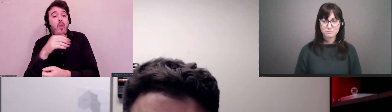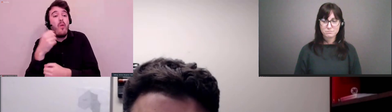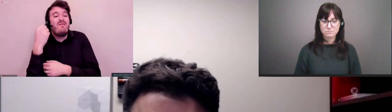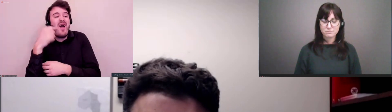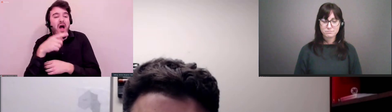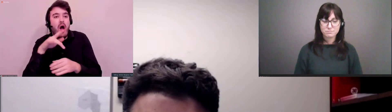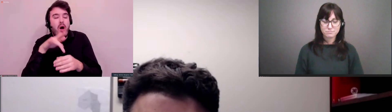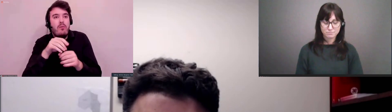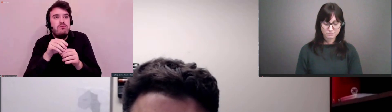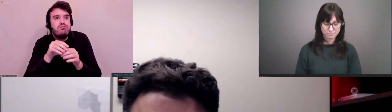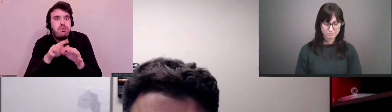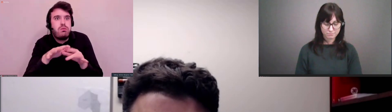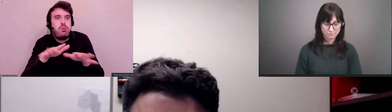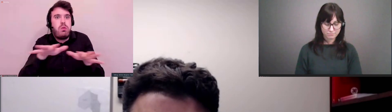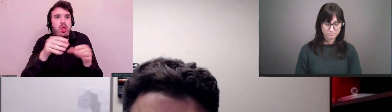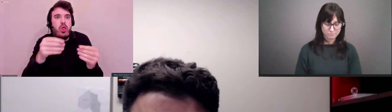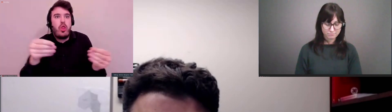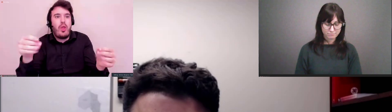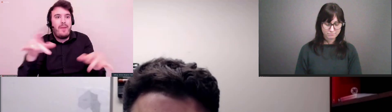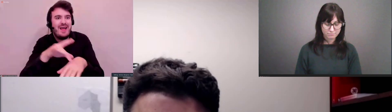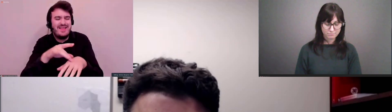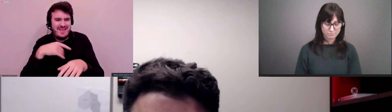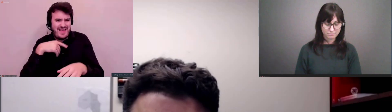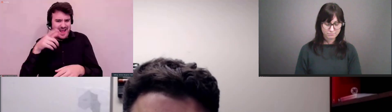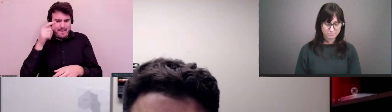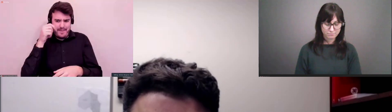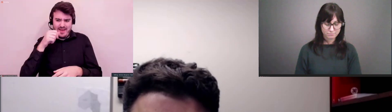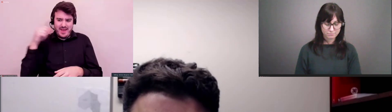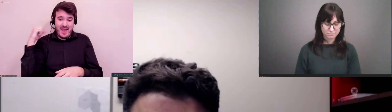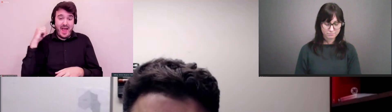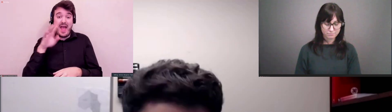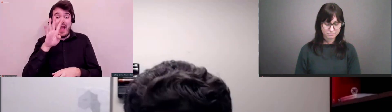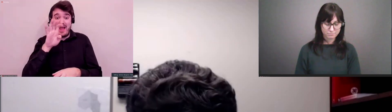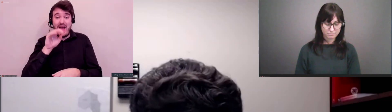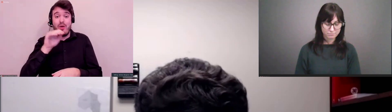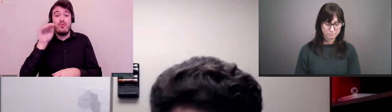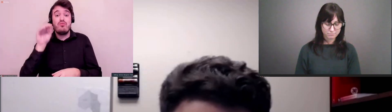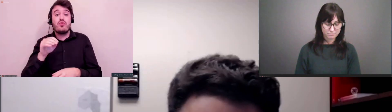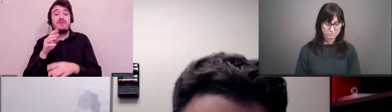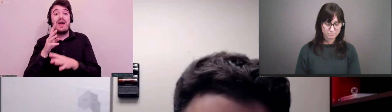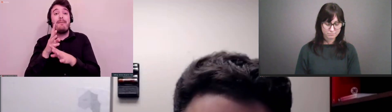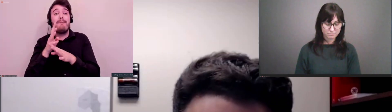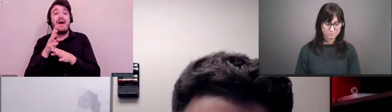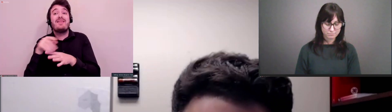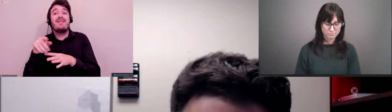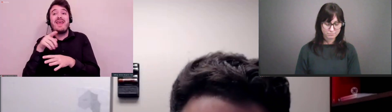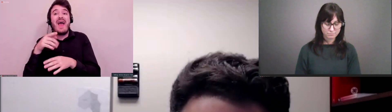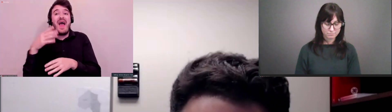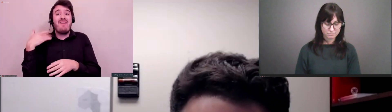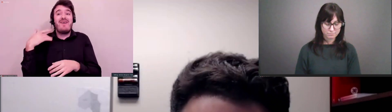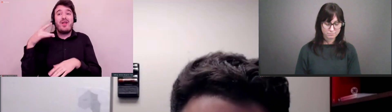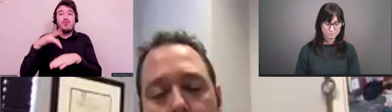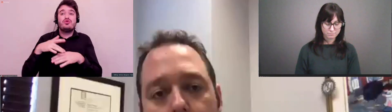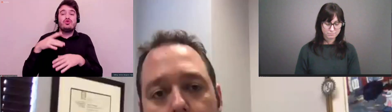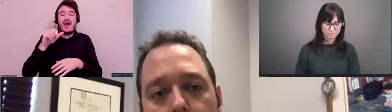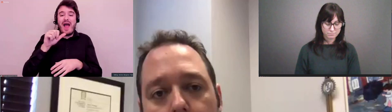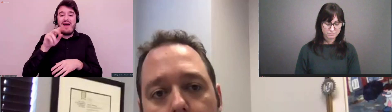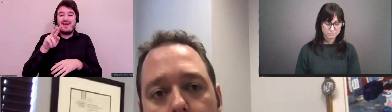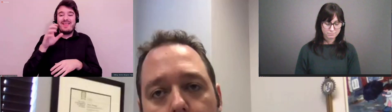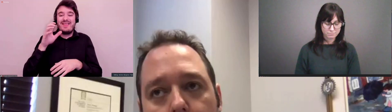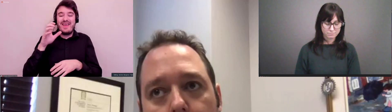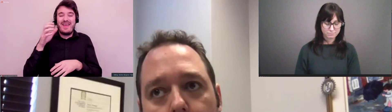On apprenait hier là, que 40% des patients canadiens qui étaient atteints d'un AVC ne voulaient pas se déplacer dans l'urgence parce qu'ils avaient